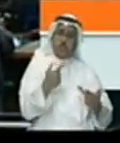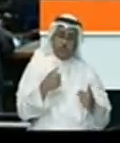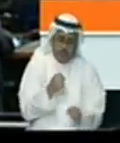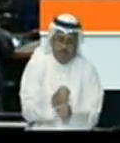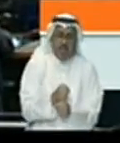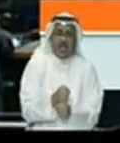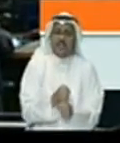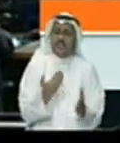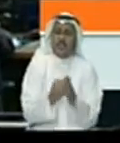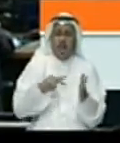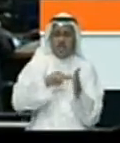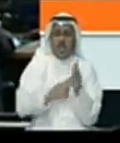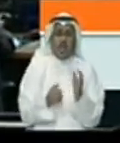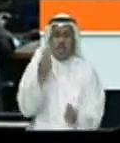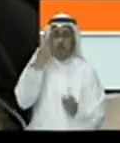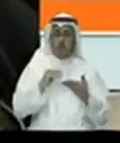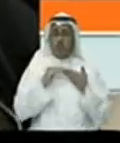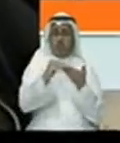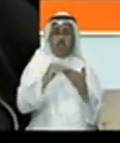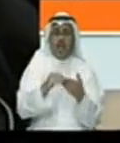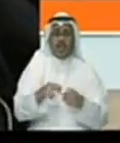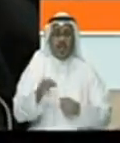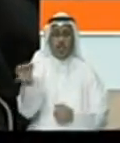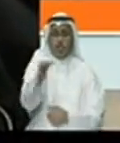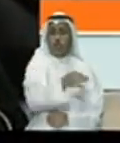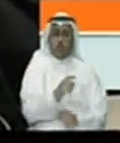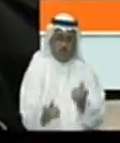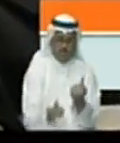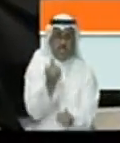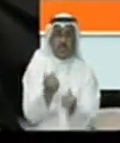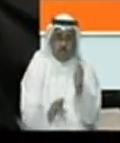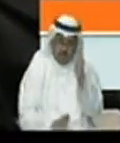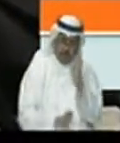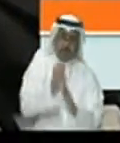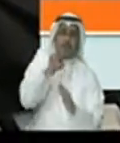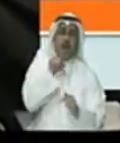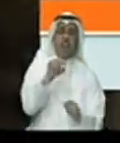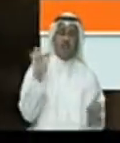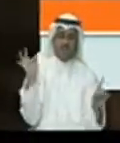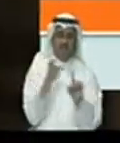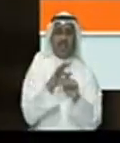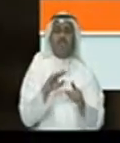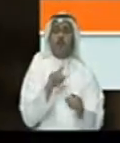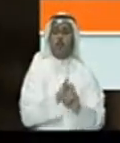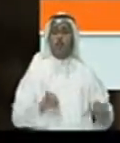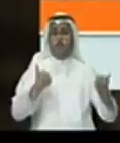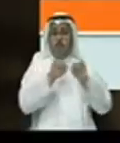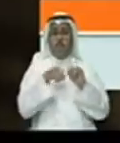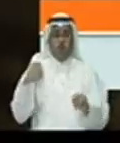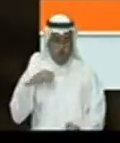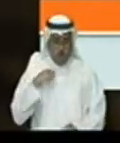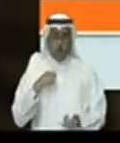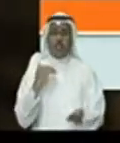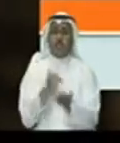المشروعات المتعلقة بمساعدة الدول على التنمية. كما سيلقي معالي الوزير كلمة